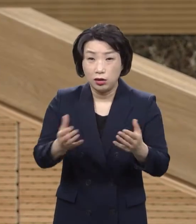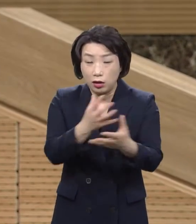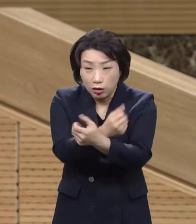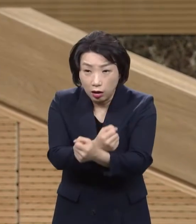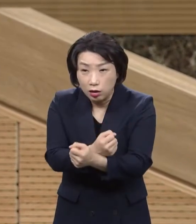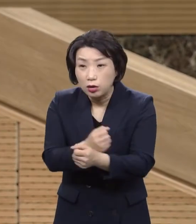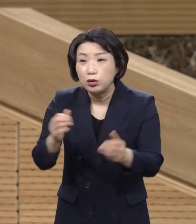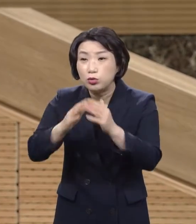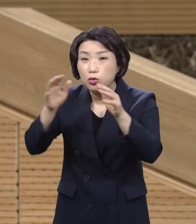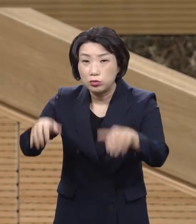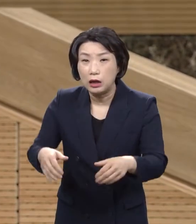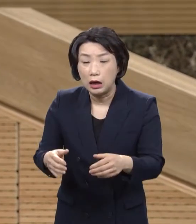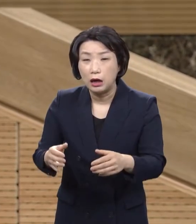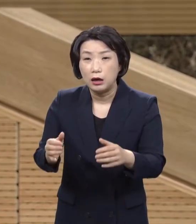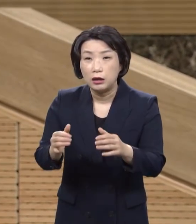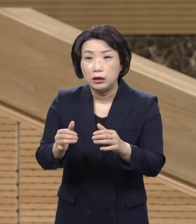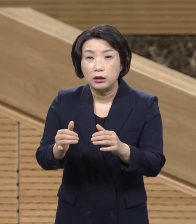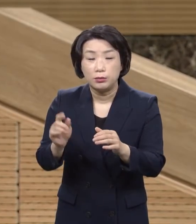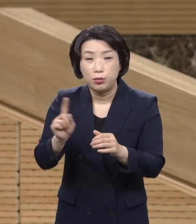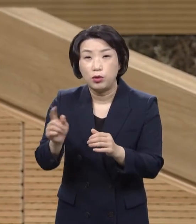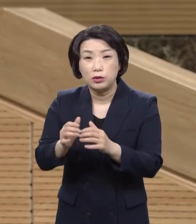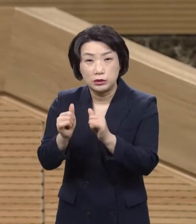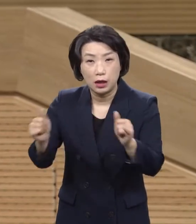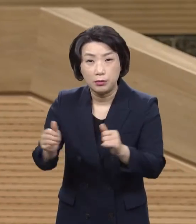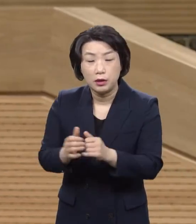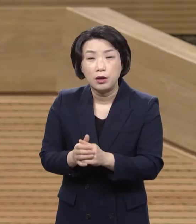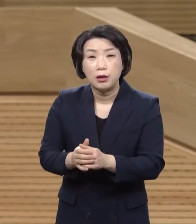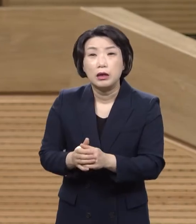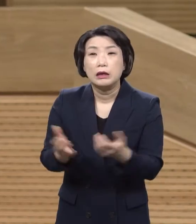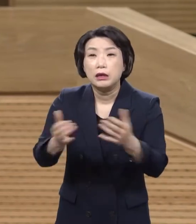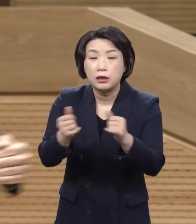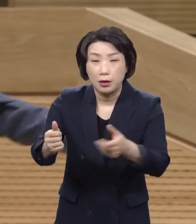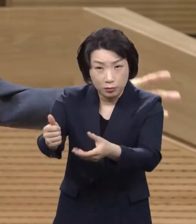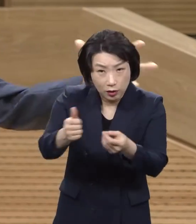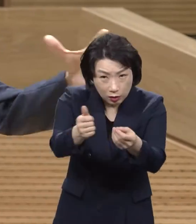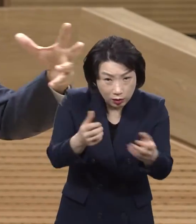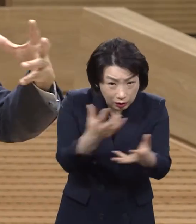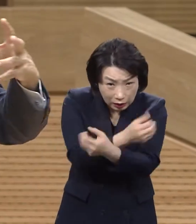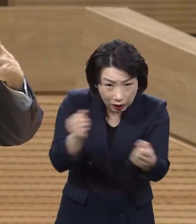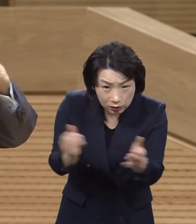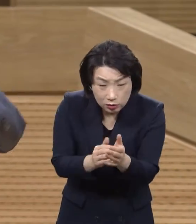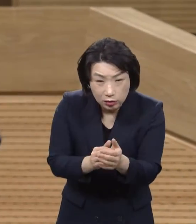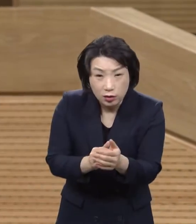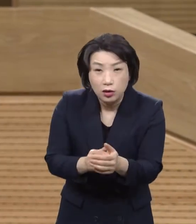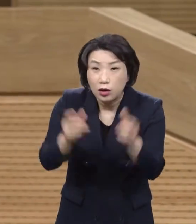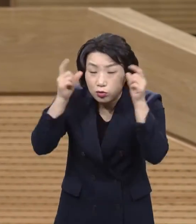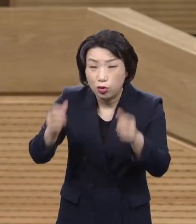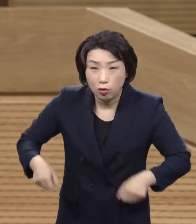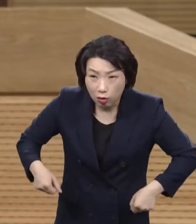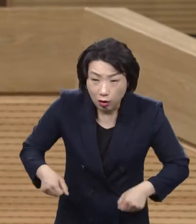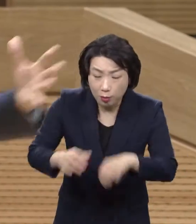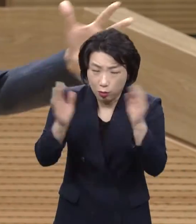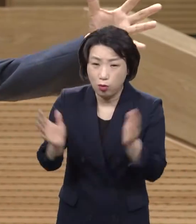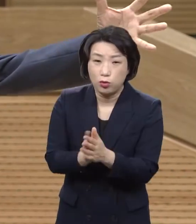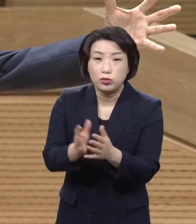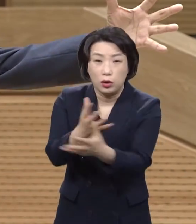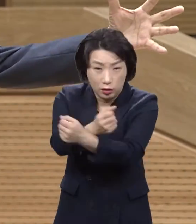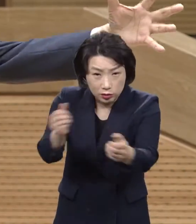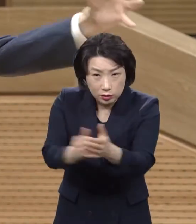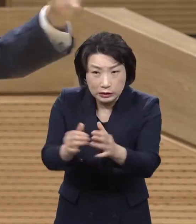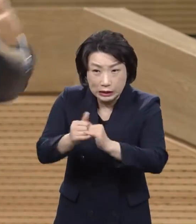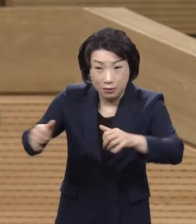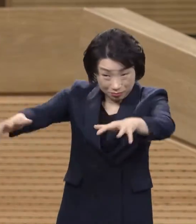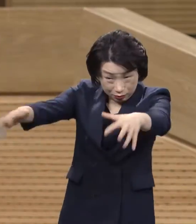동네 탈곡, 동네 이제 우마차도 다 동네 일꾼들도 동원해서 다 이제 사람들 데리다가